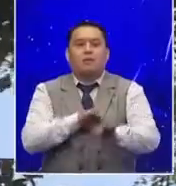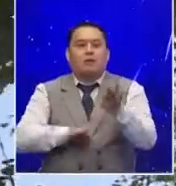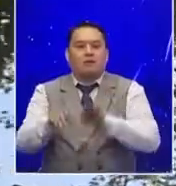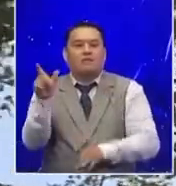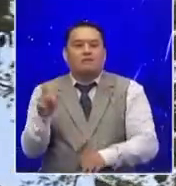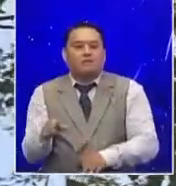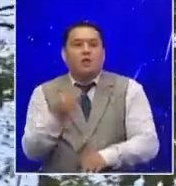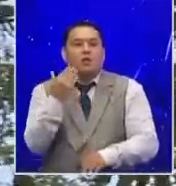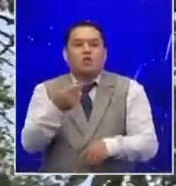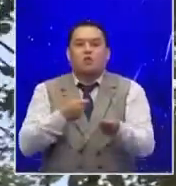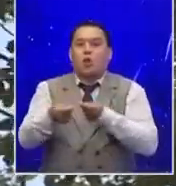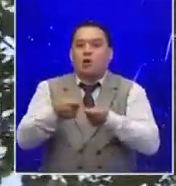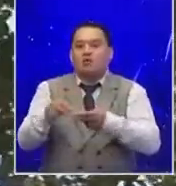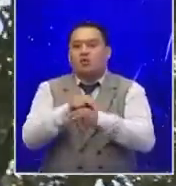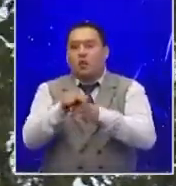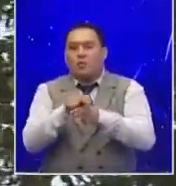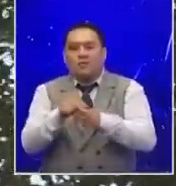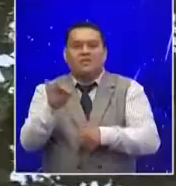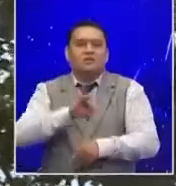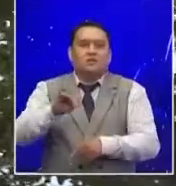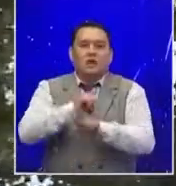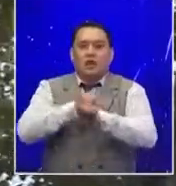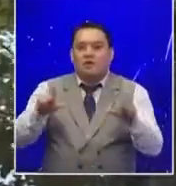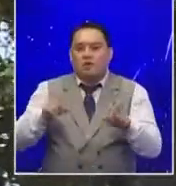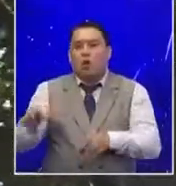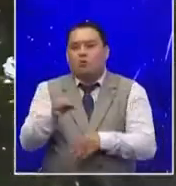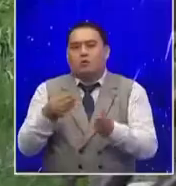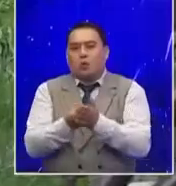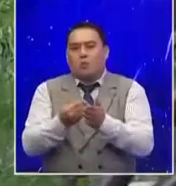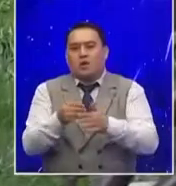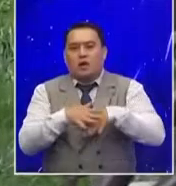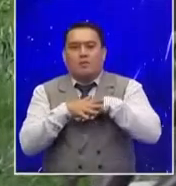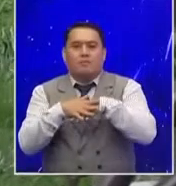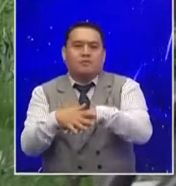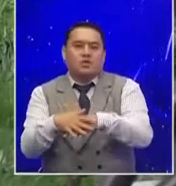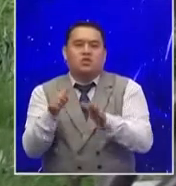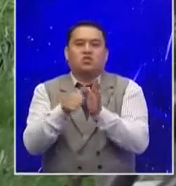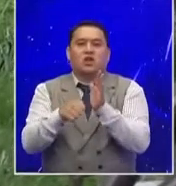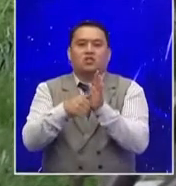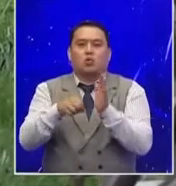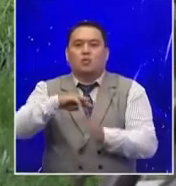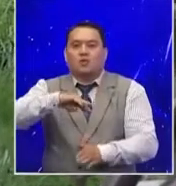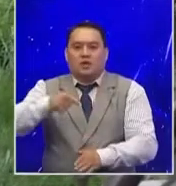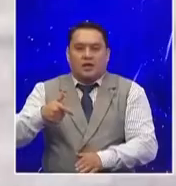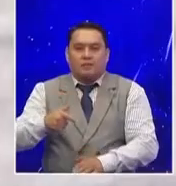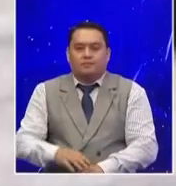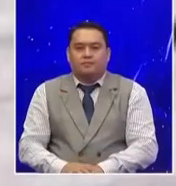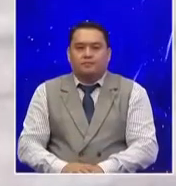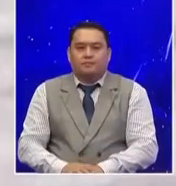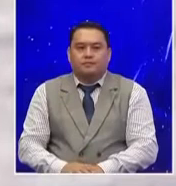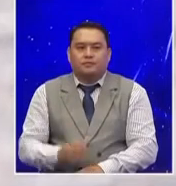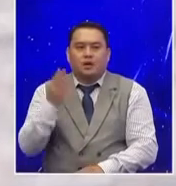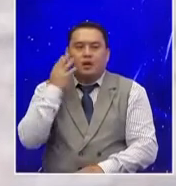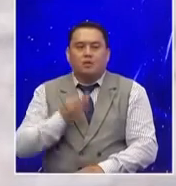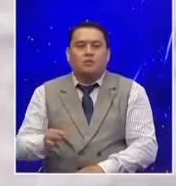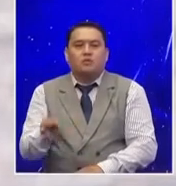К слову, на реконструкцию и благоустройство исторического объекта из областной казны выделено порядка 600 миллионов тенге.